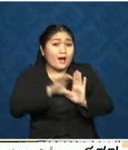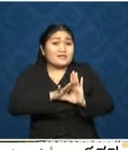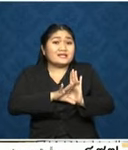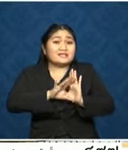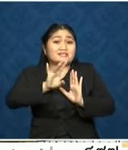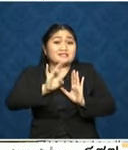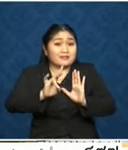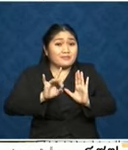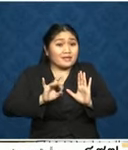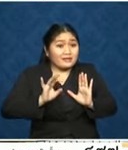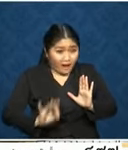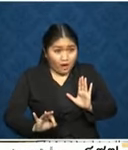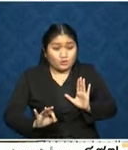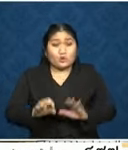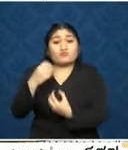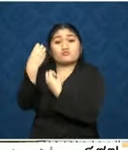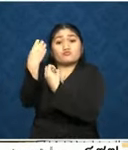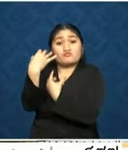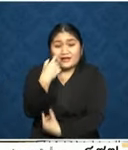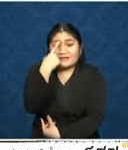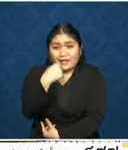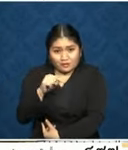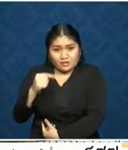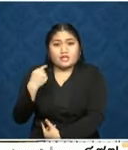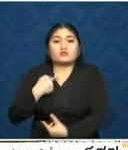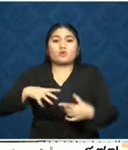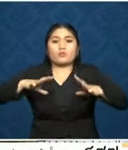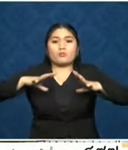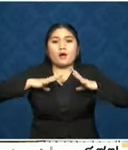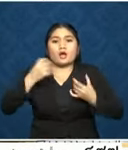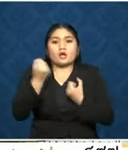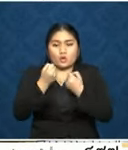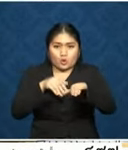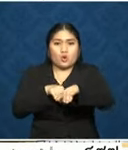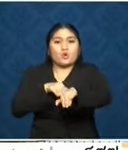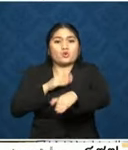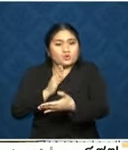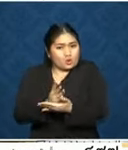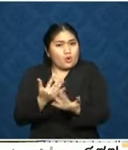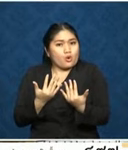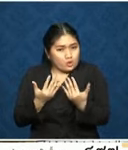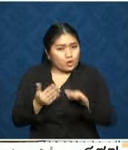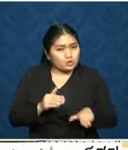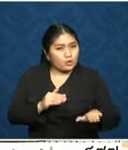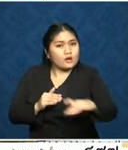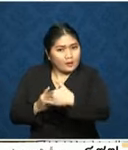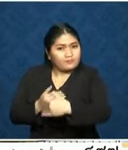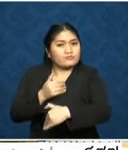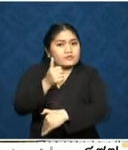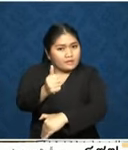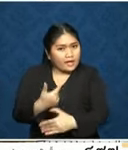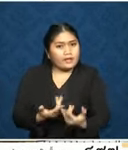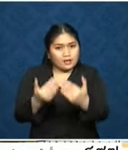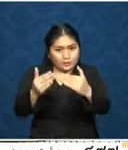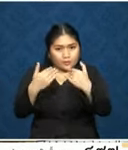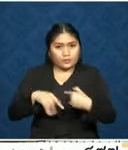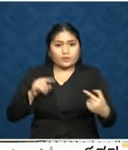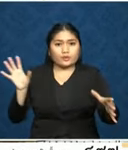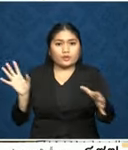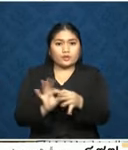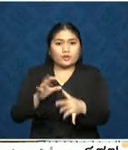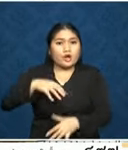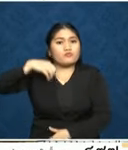นะครับไฟแดงตรงนี้คือมีมีจุดพักให้จอดรถนะครับเวลาสำหรับจะกลับรถส่วนนะครับอีกเรื่องนึงก็คือเรื่องเกี่ยว